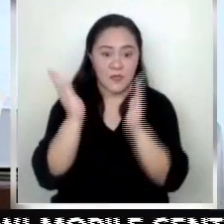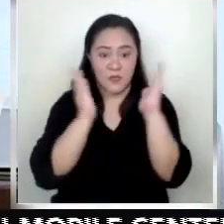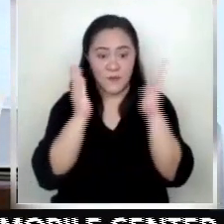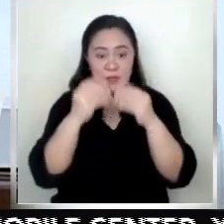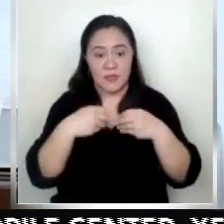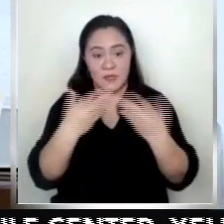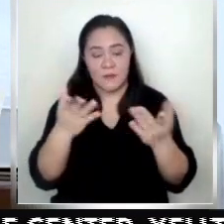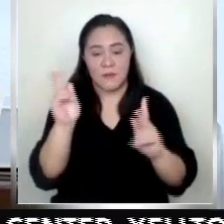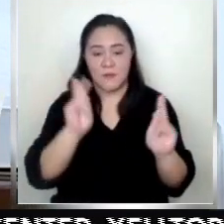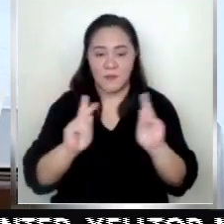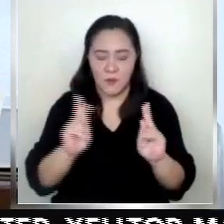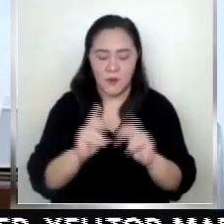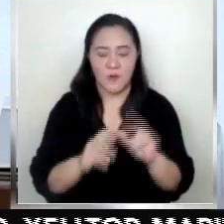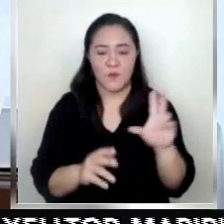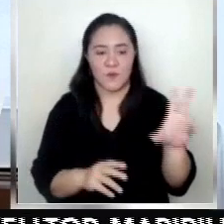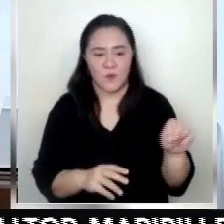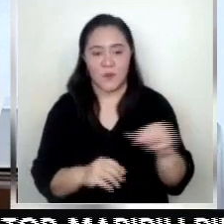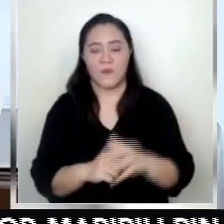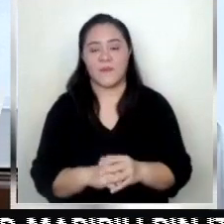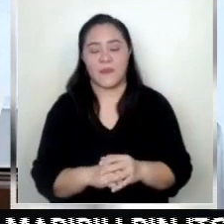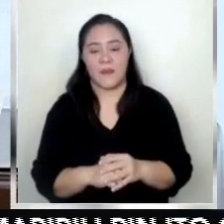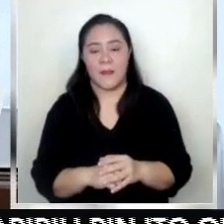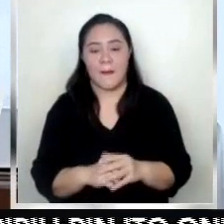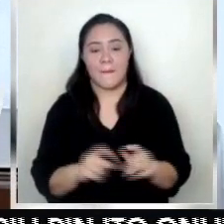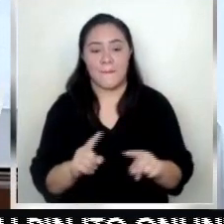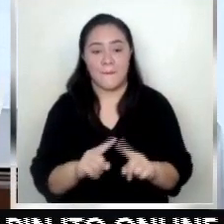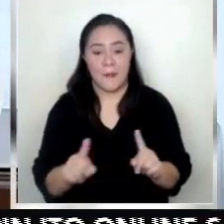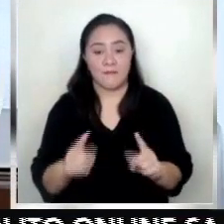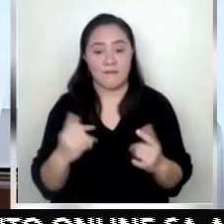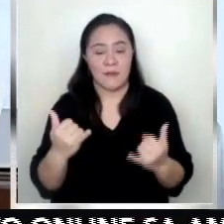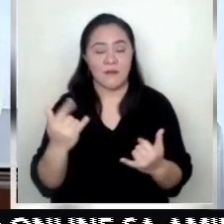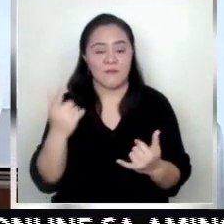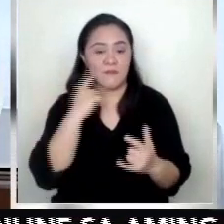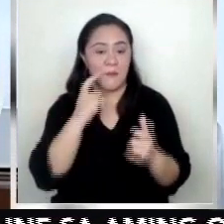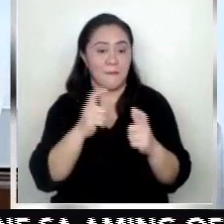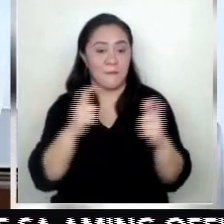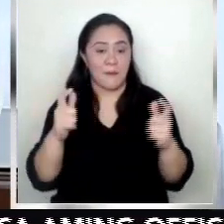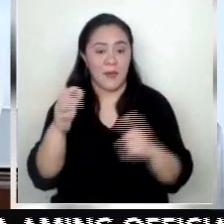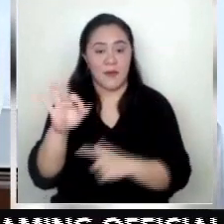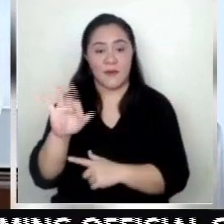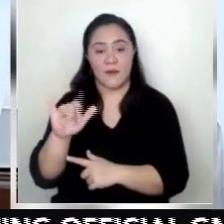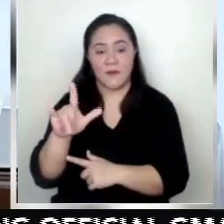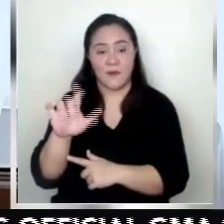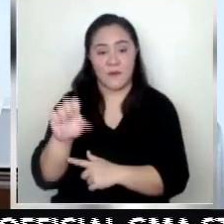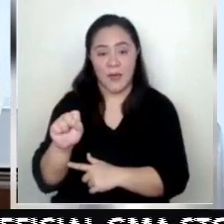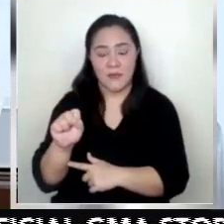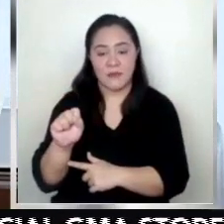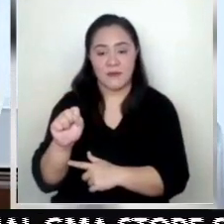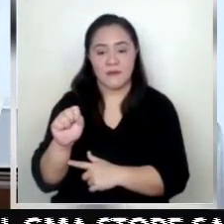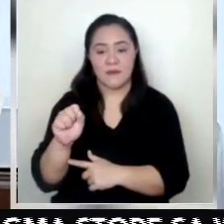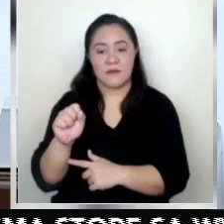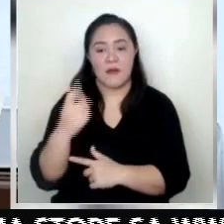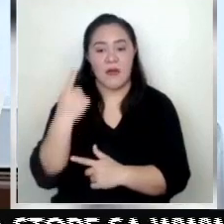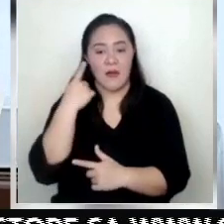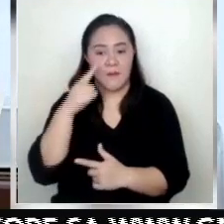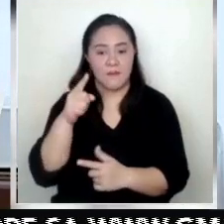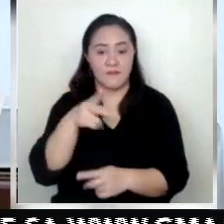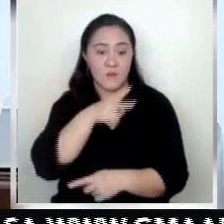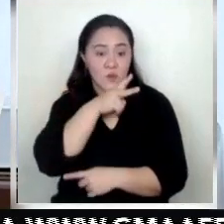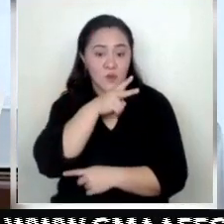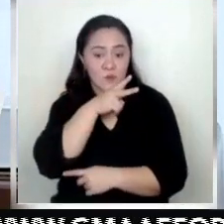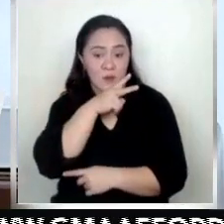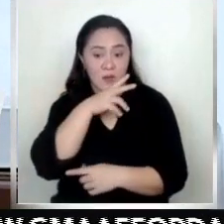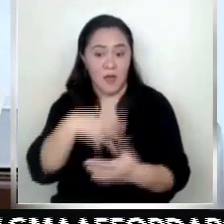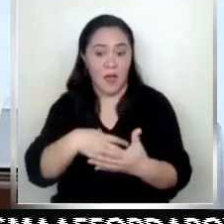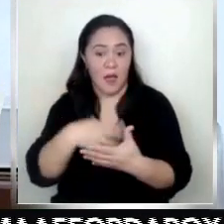um malaki na mga files na um na suspected na na lumalabas dito sa ano